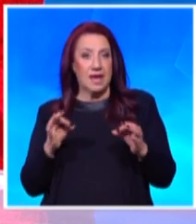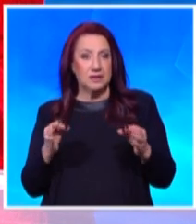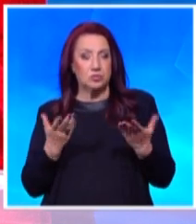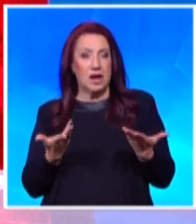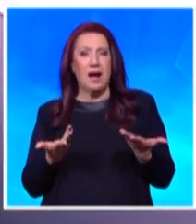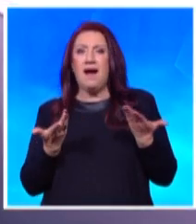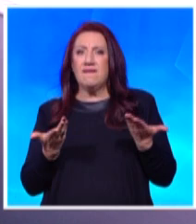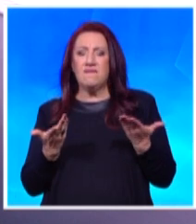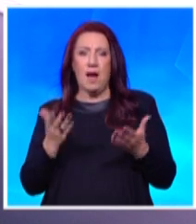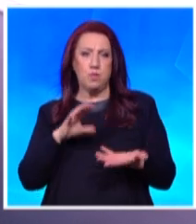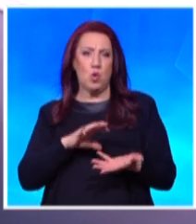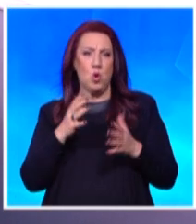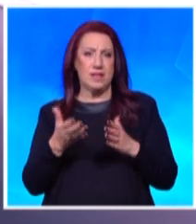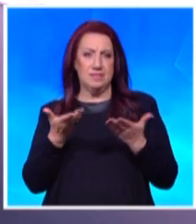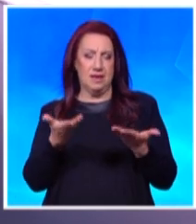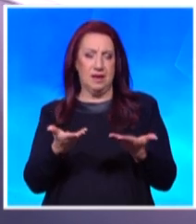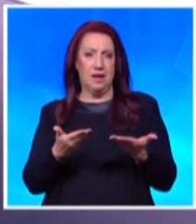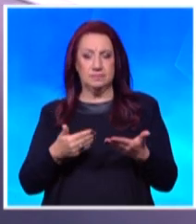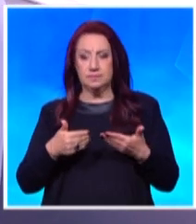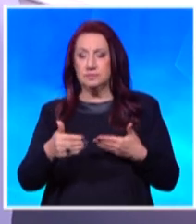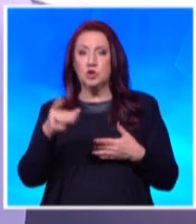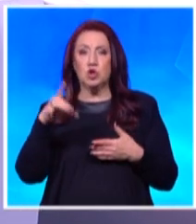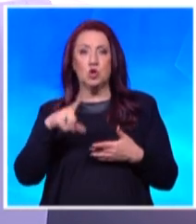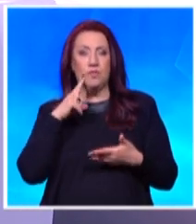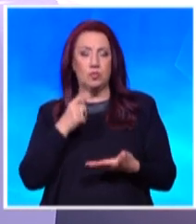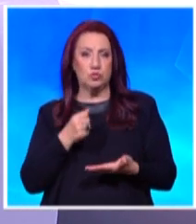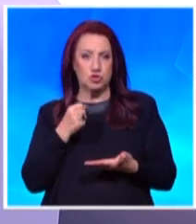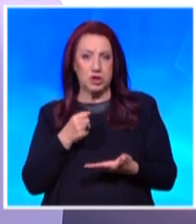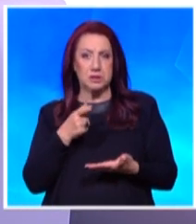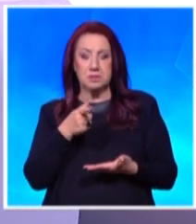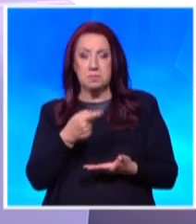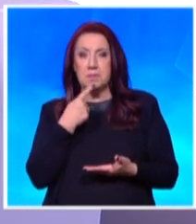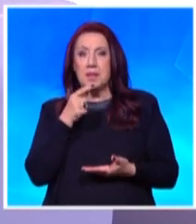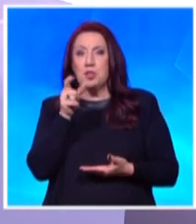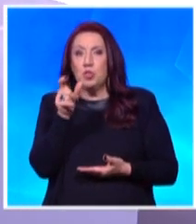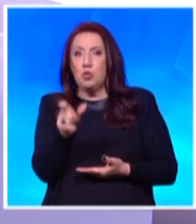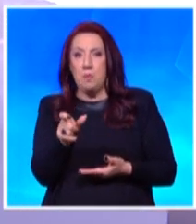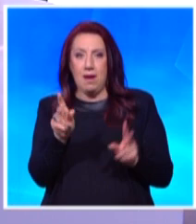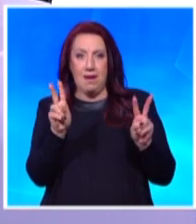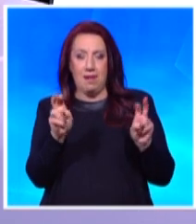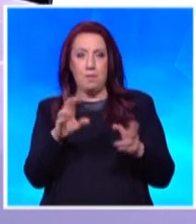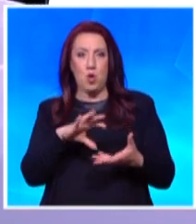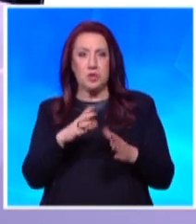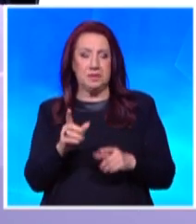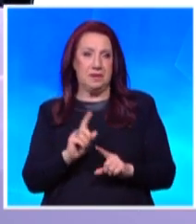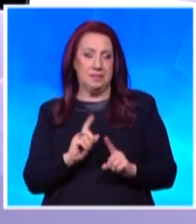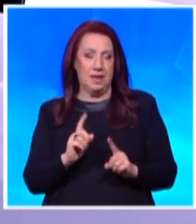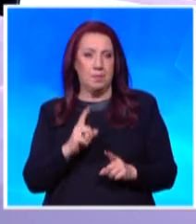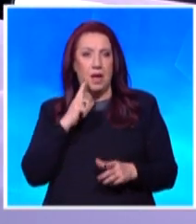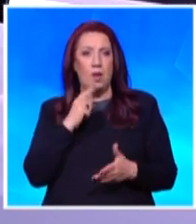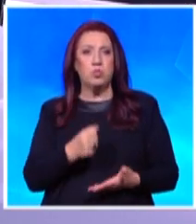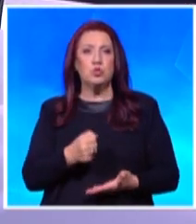проблема. Думата политика липсва от обществения дебат за бюджета. Всъщност бюджетът е една табличка, която е